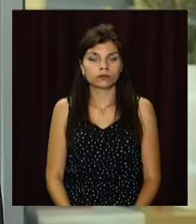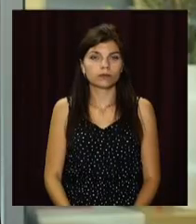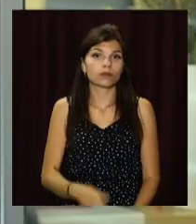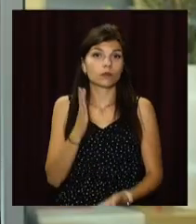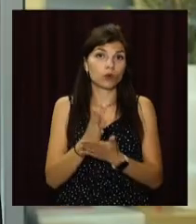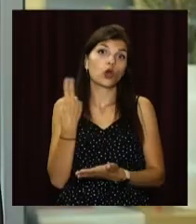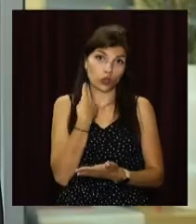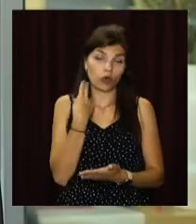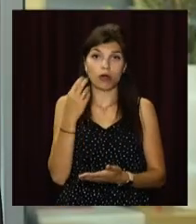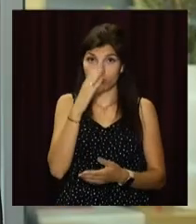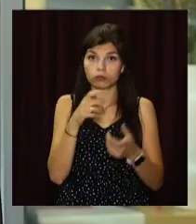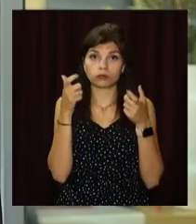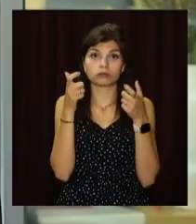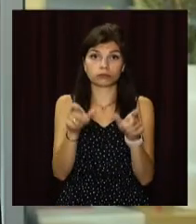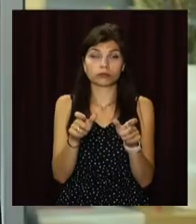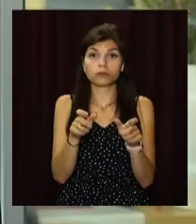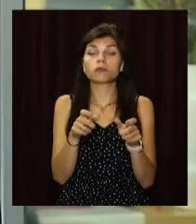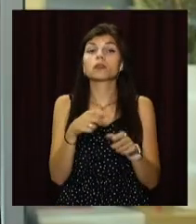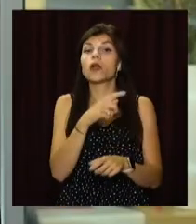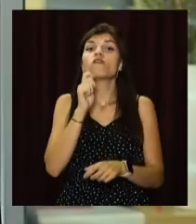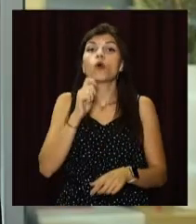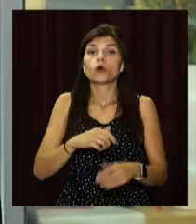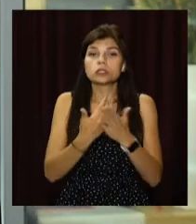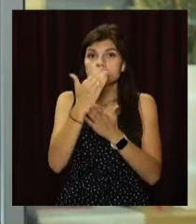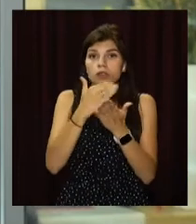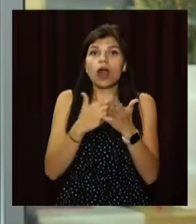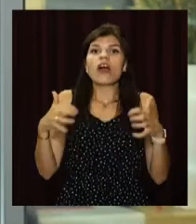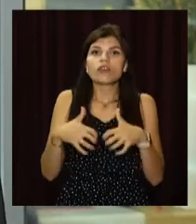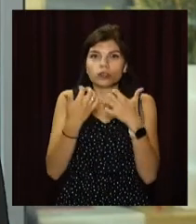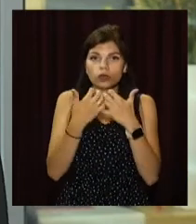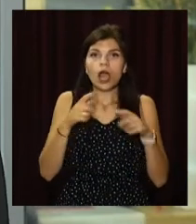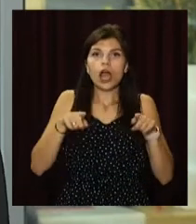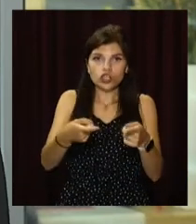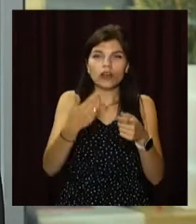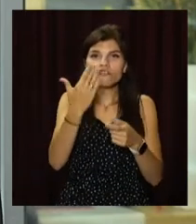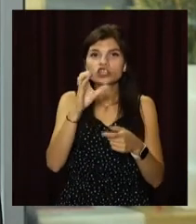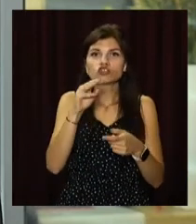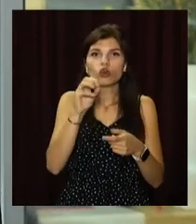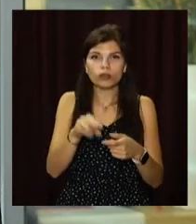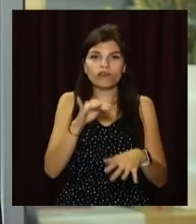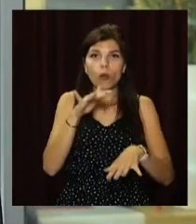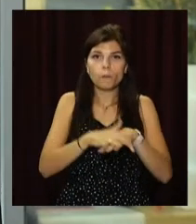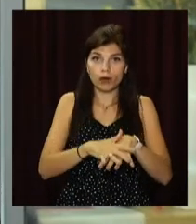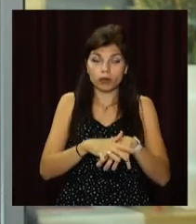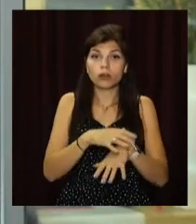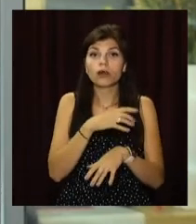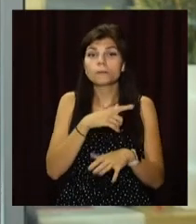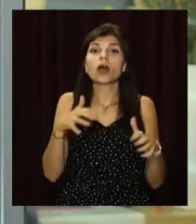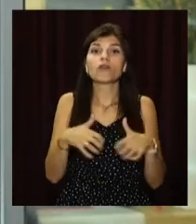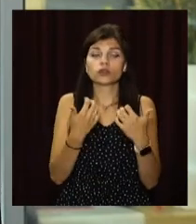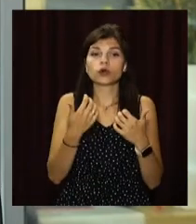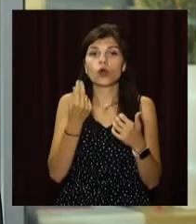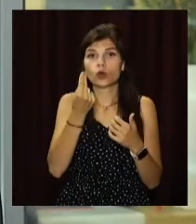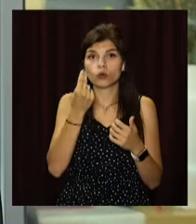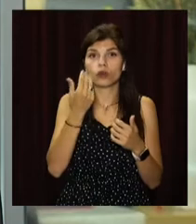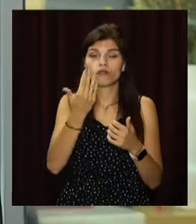Маєш борги – заблокують заощадження. В Україні запрацювала система автоматичного арешту банківських рахунків боржників. При цьому автоматично кошти